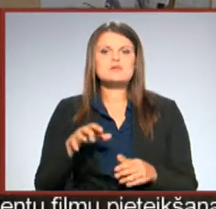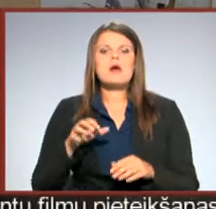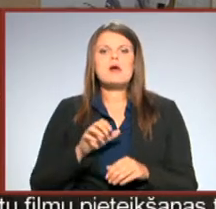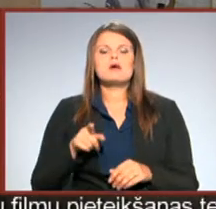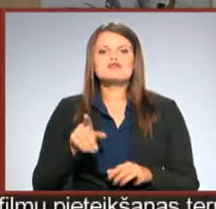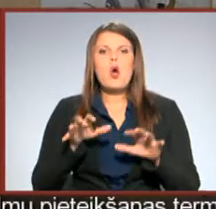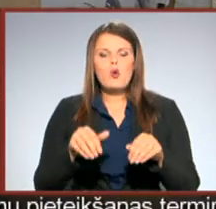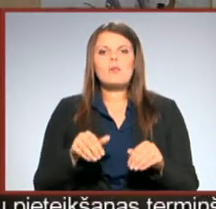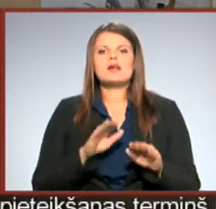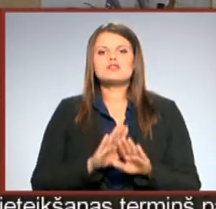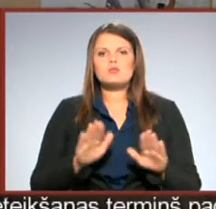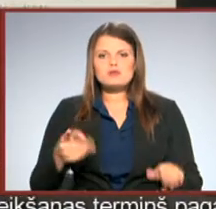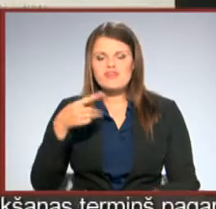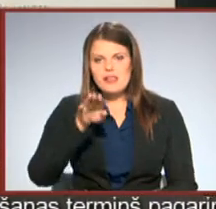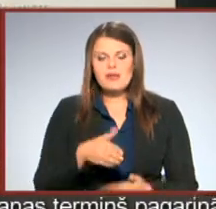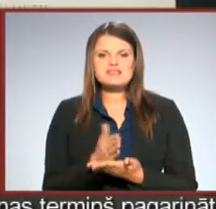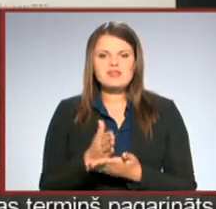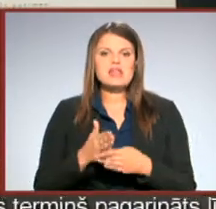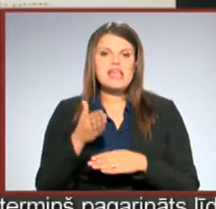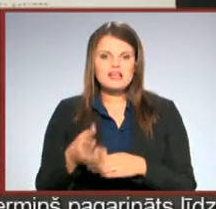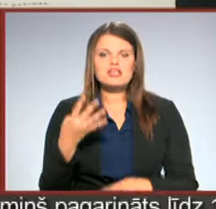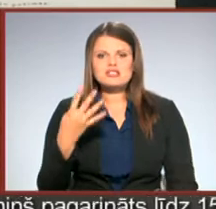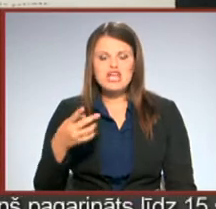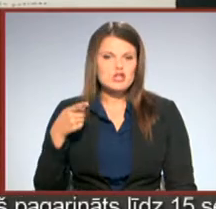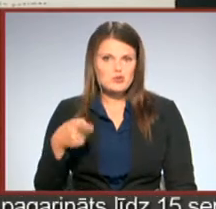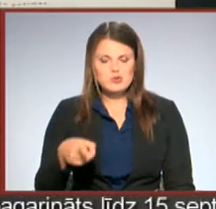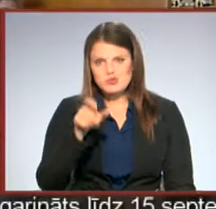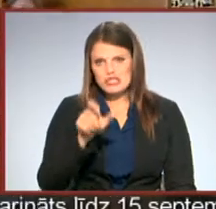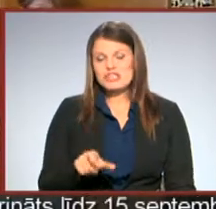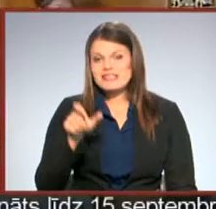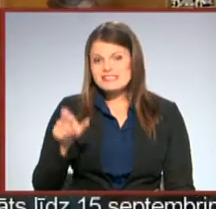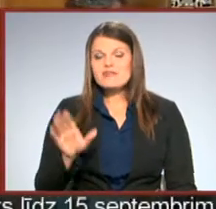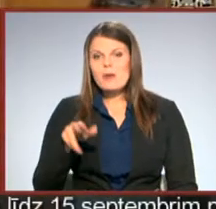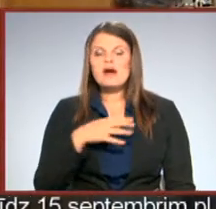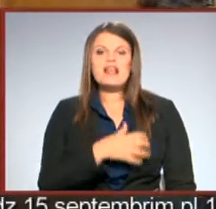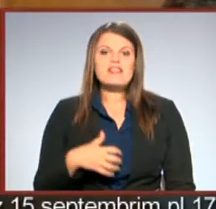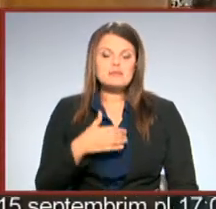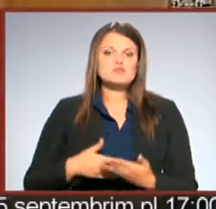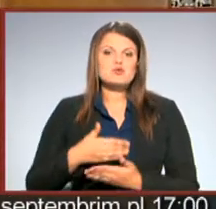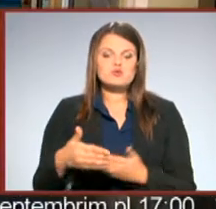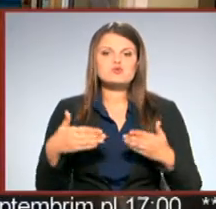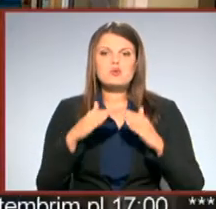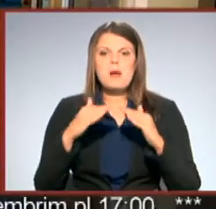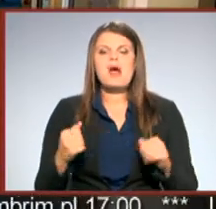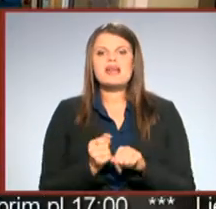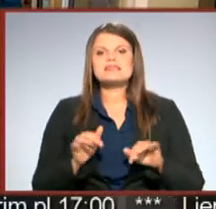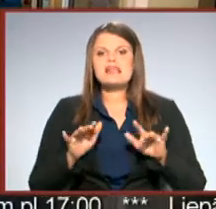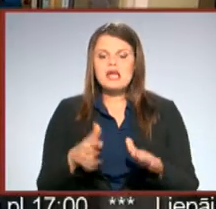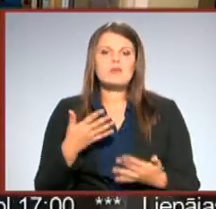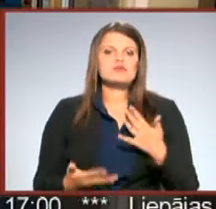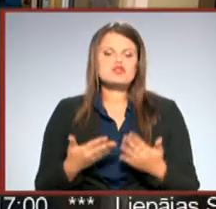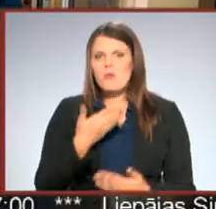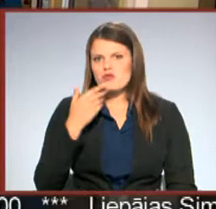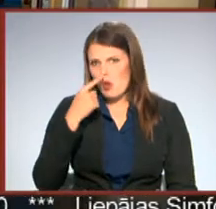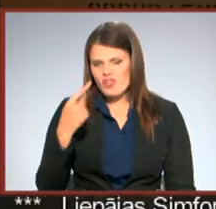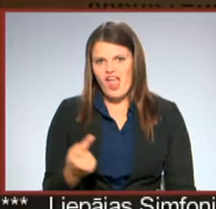muzejā šā gada 1. Pusē mēnesī vidēji iegriezās apmēram 4 tūkstoši cilvēku. Par nepieciešamību turpināt stūru mājas darbību šaubu šķiet nav